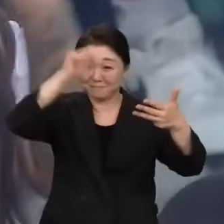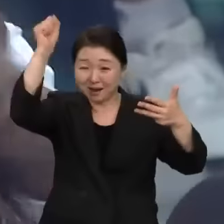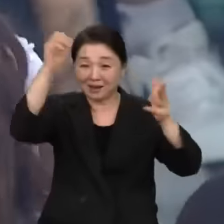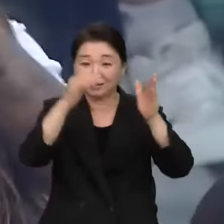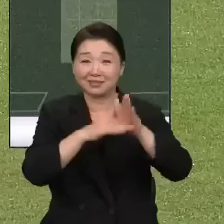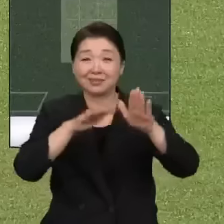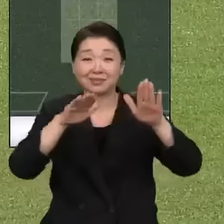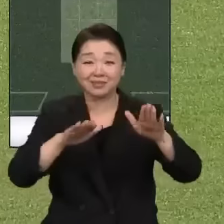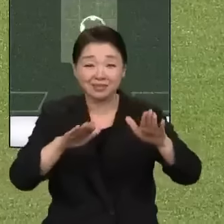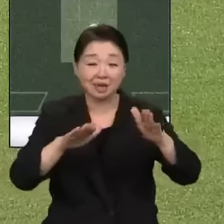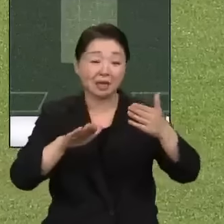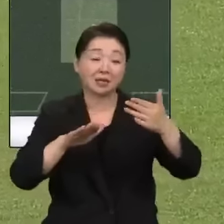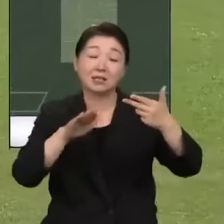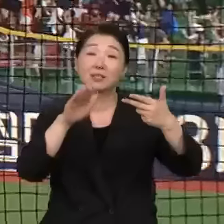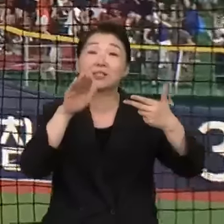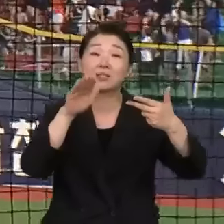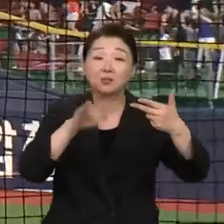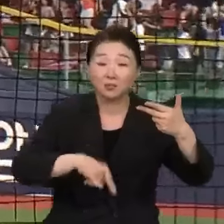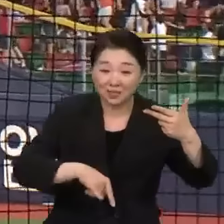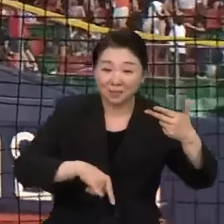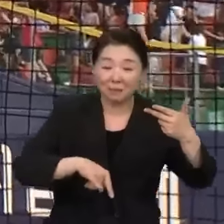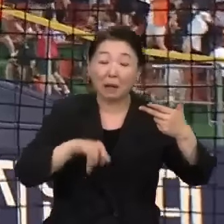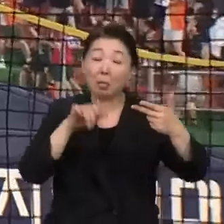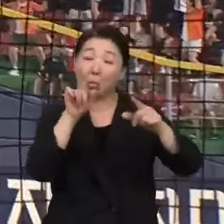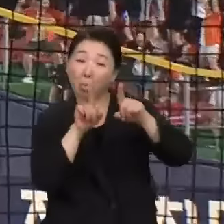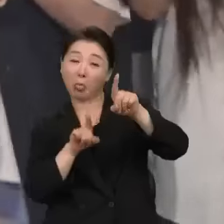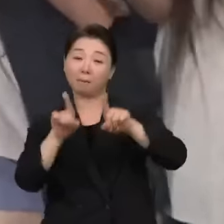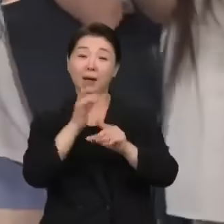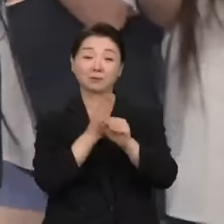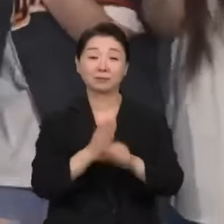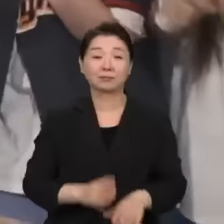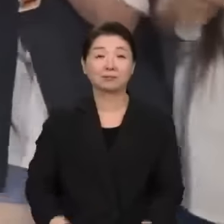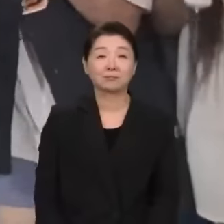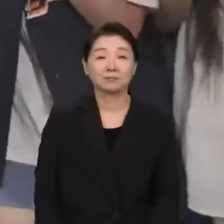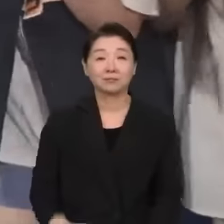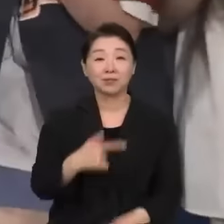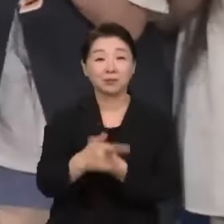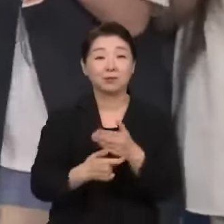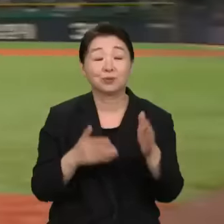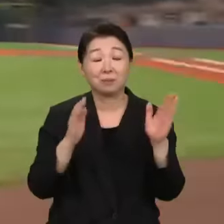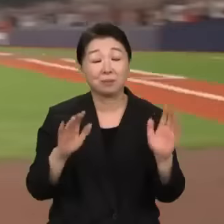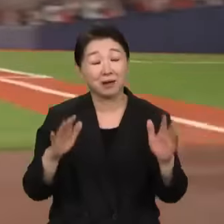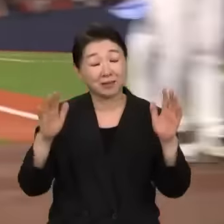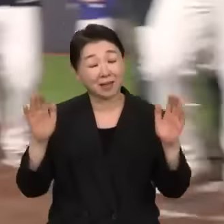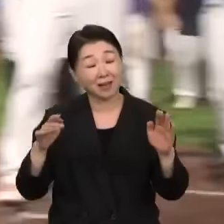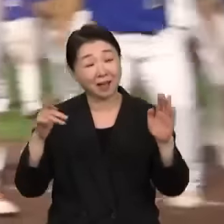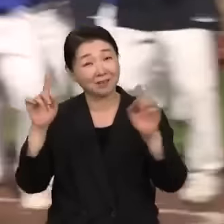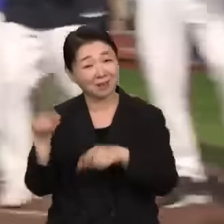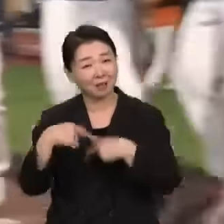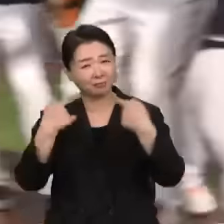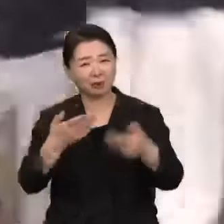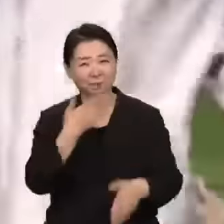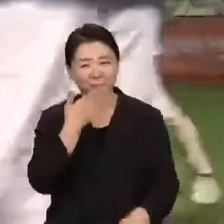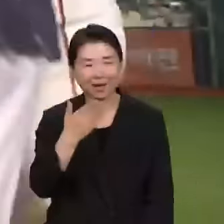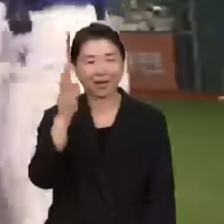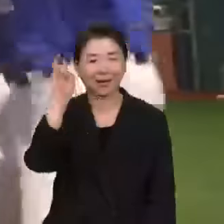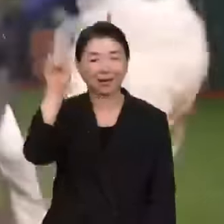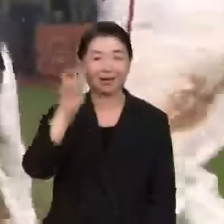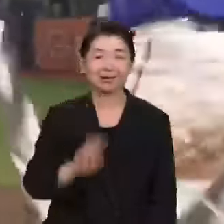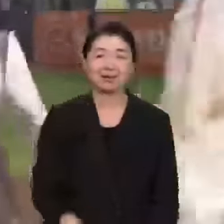이제는 7위로 5위 KT를 한 게임 차로 따라붙었습니다. 6년 만에 가을 야구도 꿈꾸게 됐습니다.